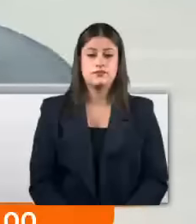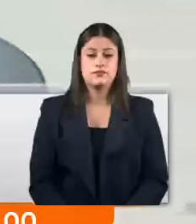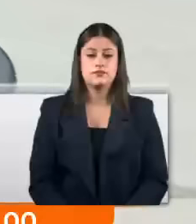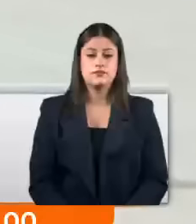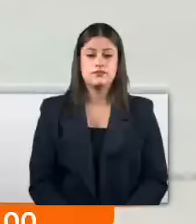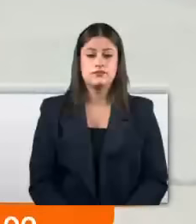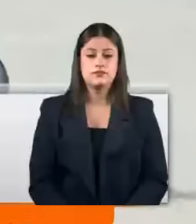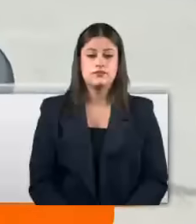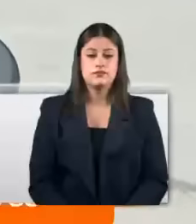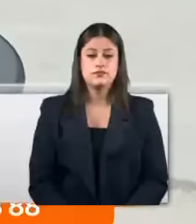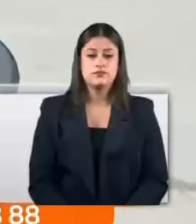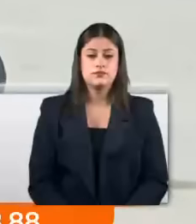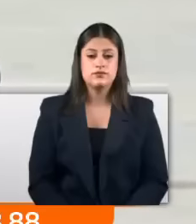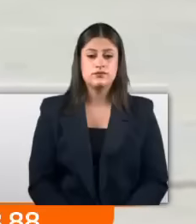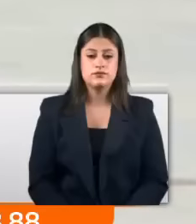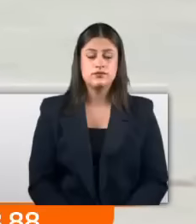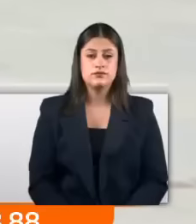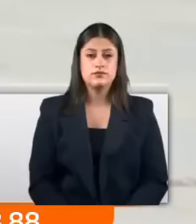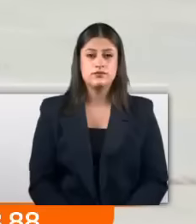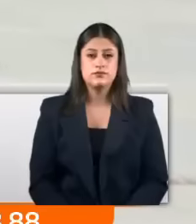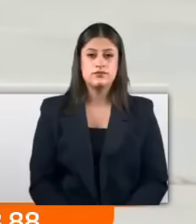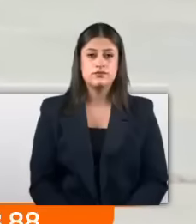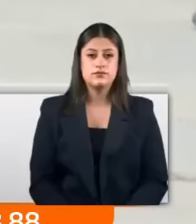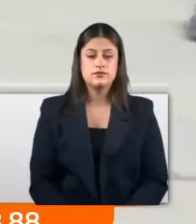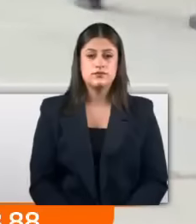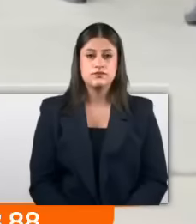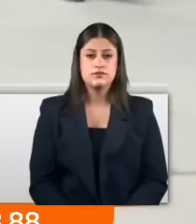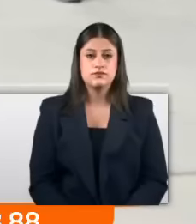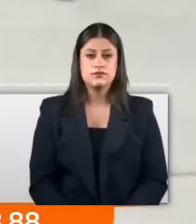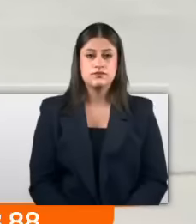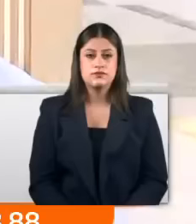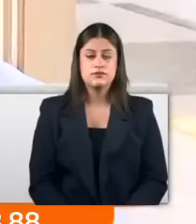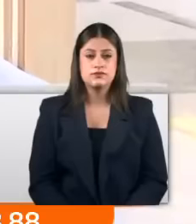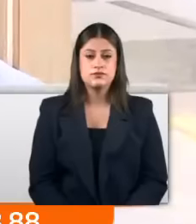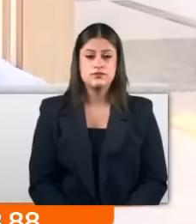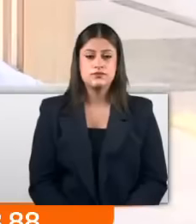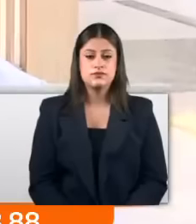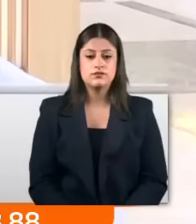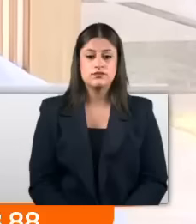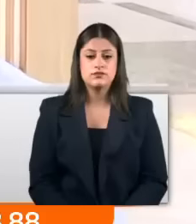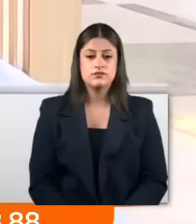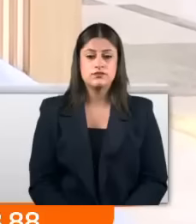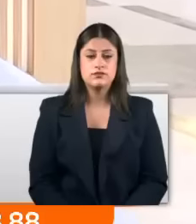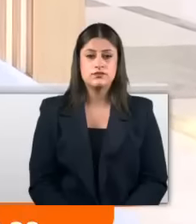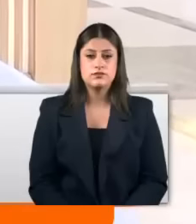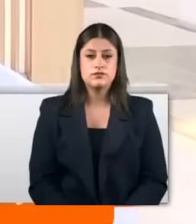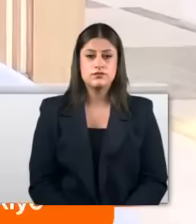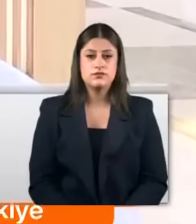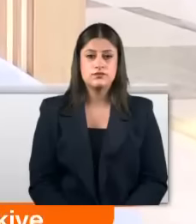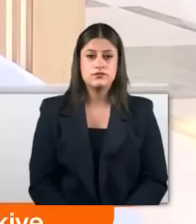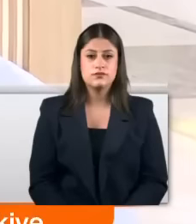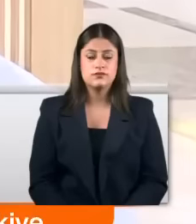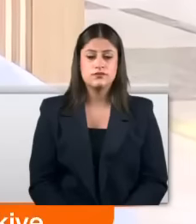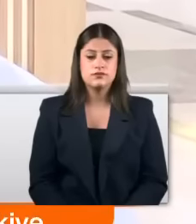Yıllardır kullanıyorum, memnunum ama çizildiği zaman tabii ki atılması gerektiğini biliyoruz. Öksürük, nefes darlığı, halsizlik, kas ağrısı